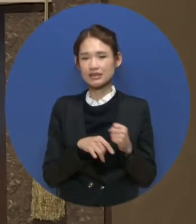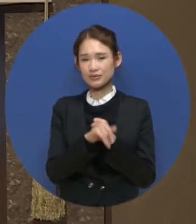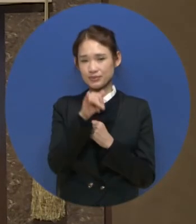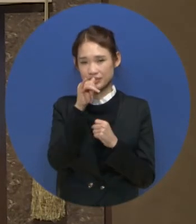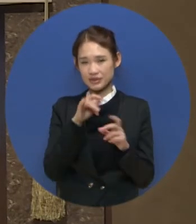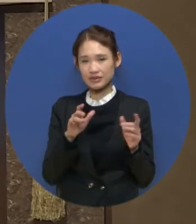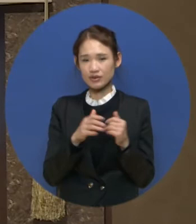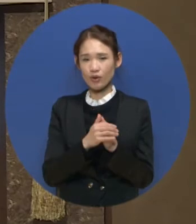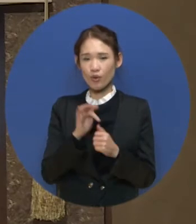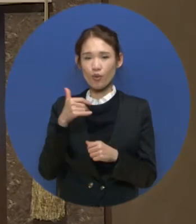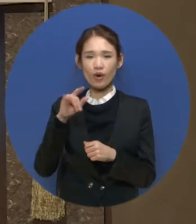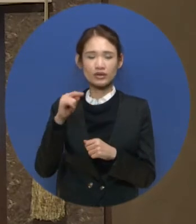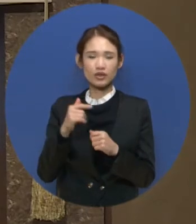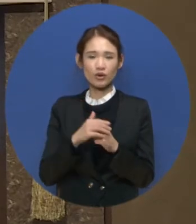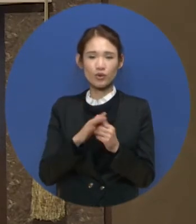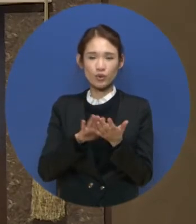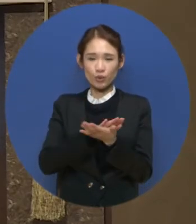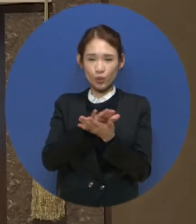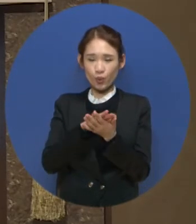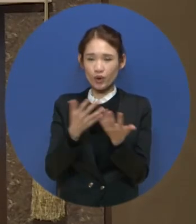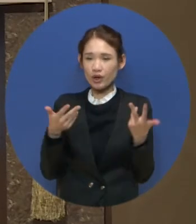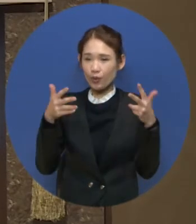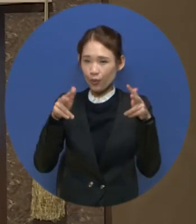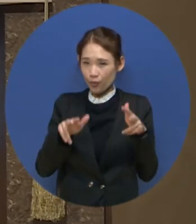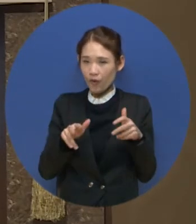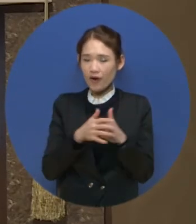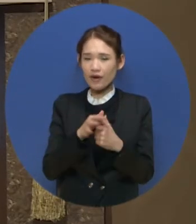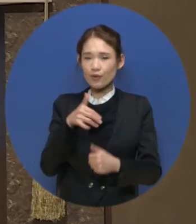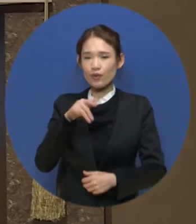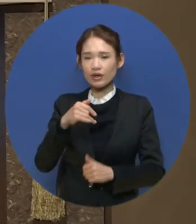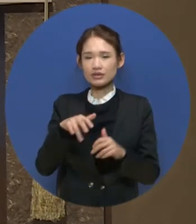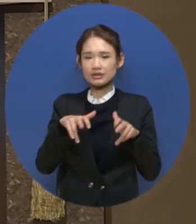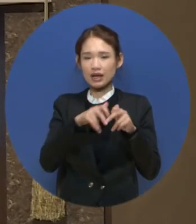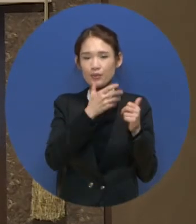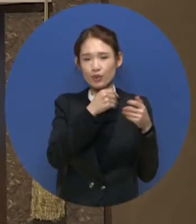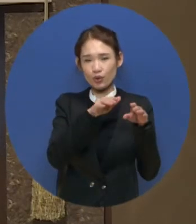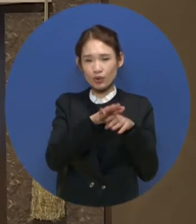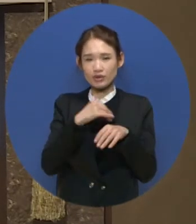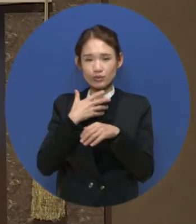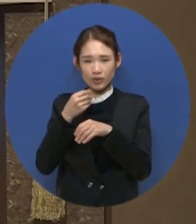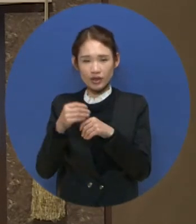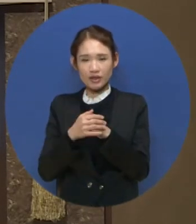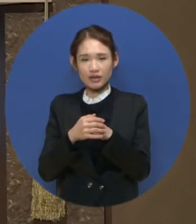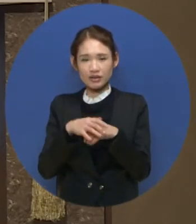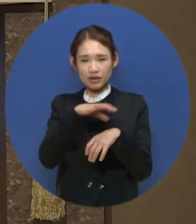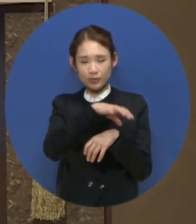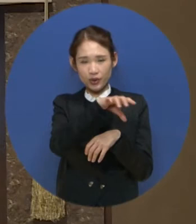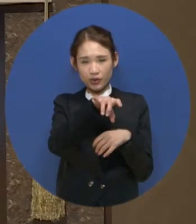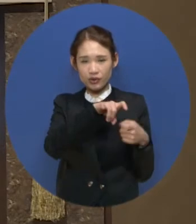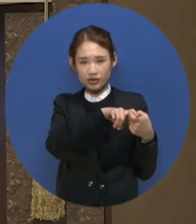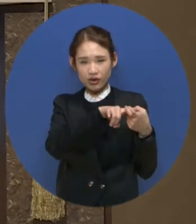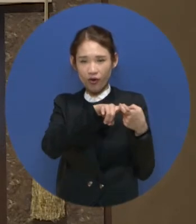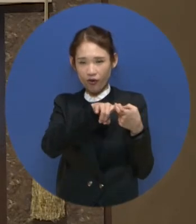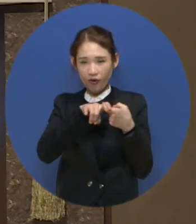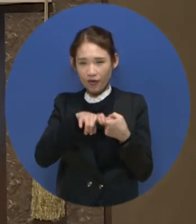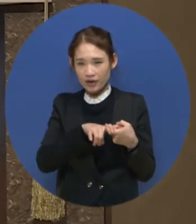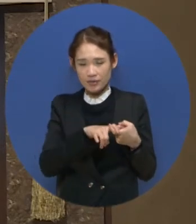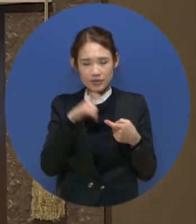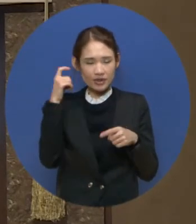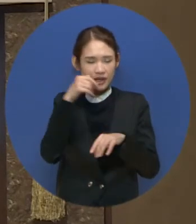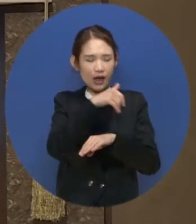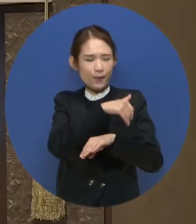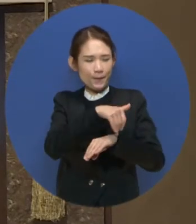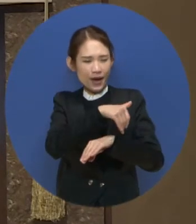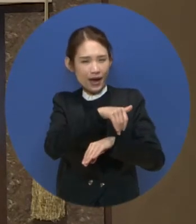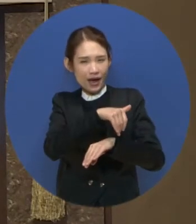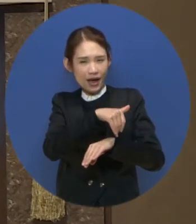이제 과천에서 그 서울랜드에서 네. 과천장애인복지관하고 저희하고 몇개 복지관 연합해가지고 하려고 딱